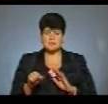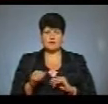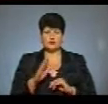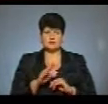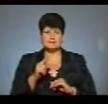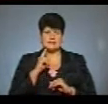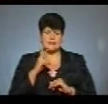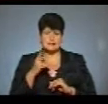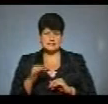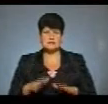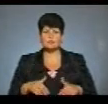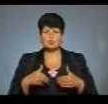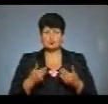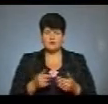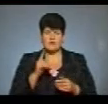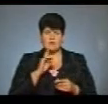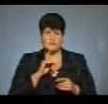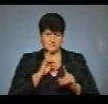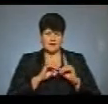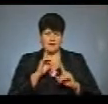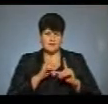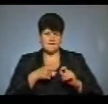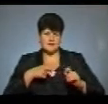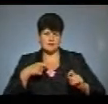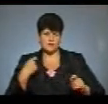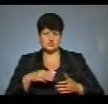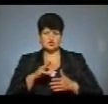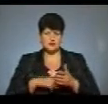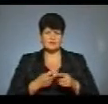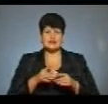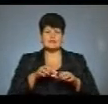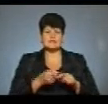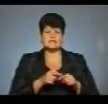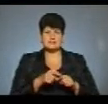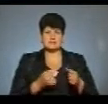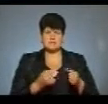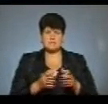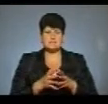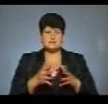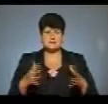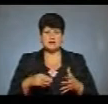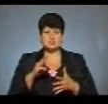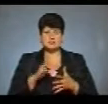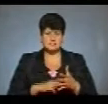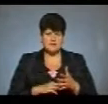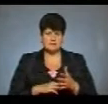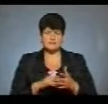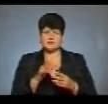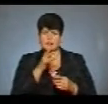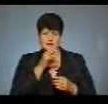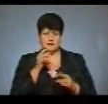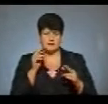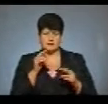Володимир Зеленський запропонував Раді відтермінувати штрафи для власників таких машин. Максимальний штраф за невчасне розмитнення був передбачений